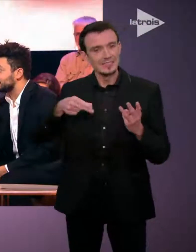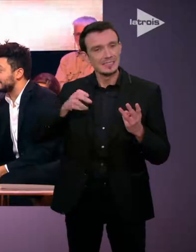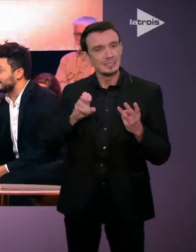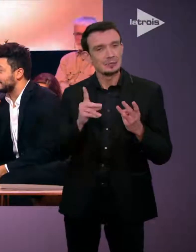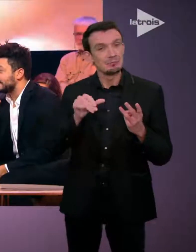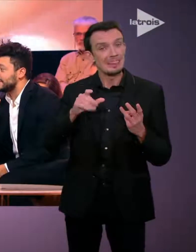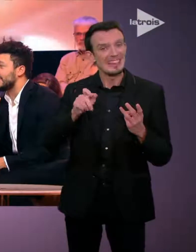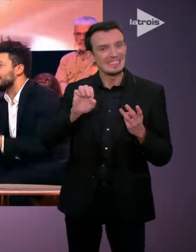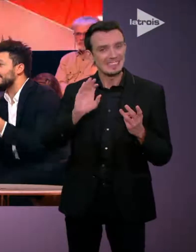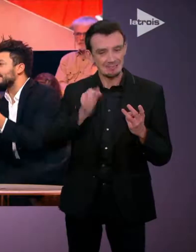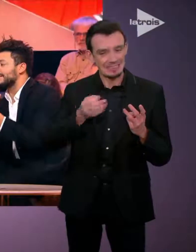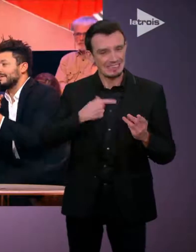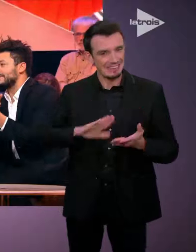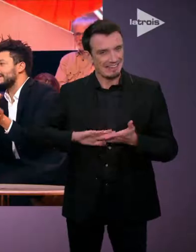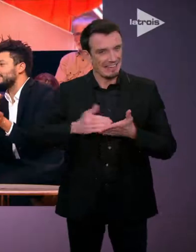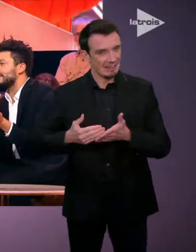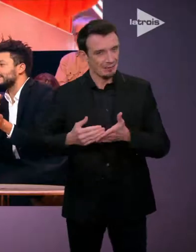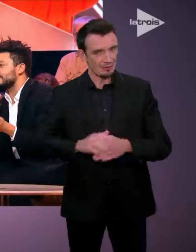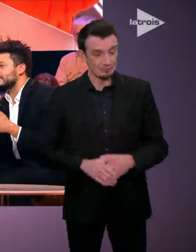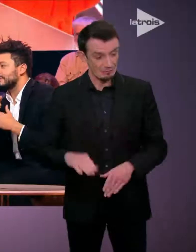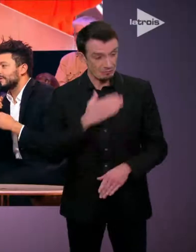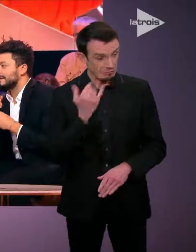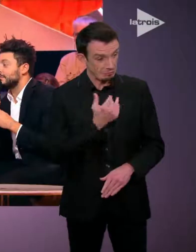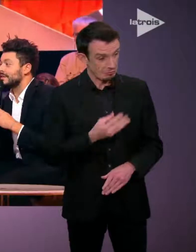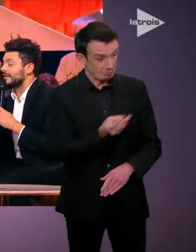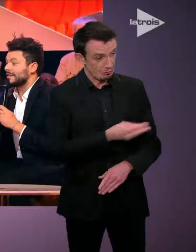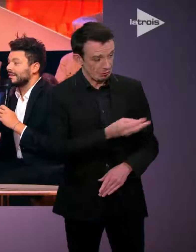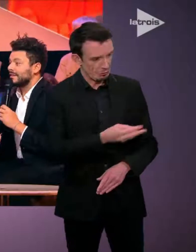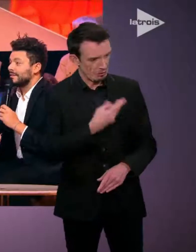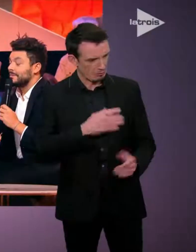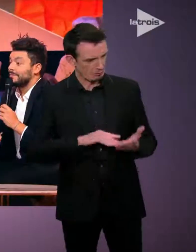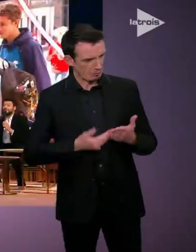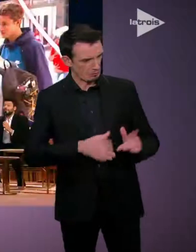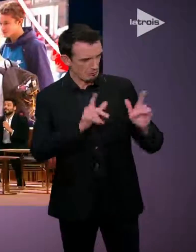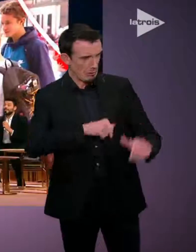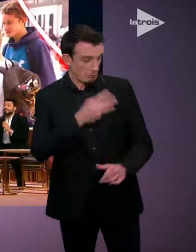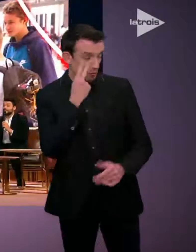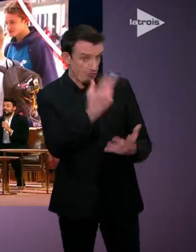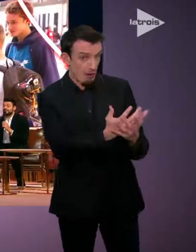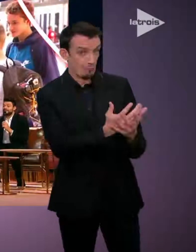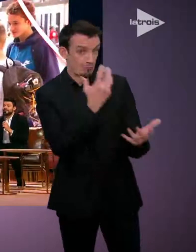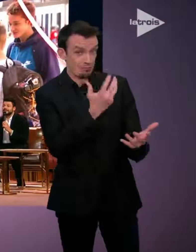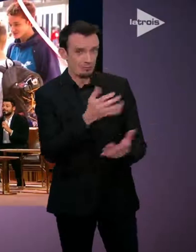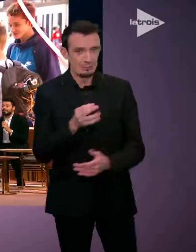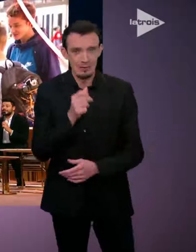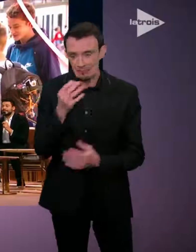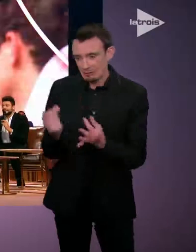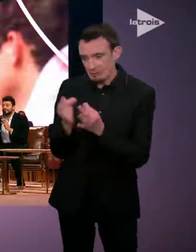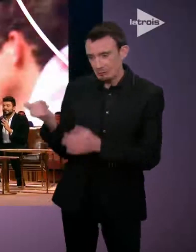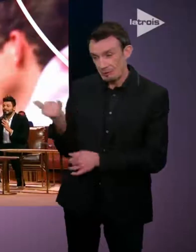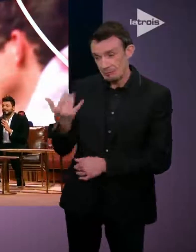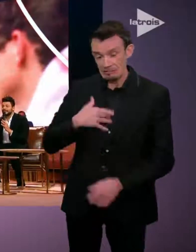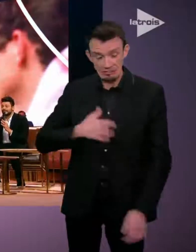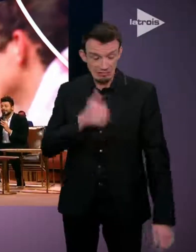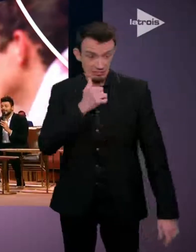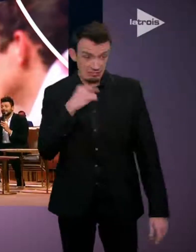Salut Bénédicte. J'avais compris qu'elle assurait la traduction. Ah oui, sinon, j'avais même pas besoin de l'expliquer. Non, parce que sinon, c'était une dame bizarre qui faisait des